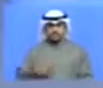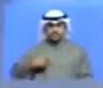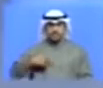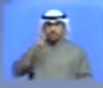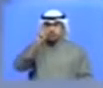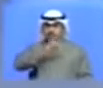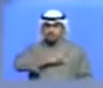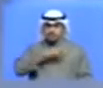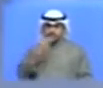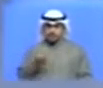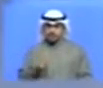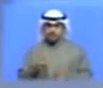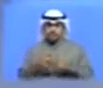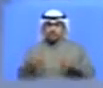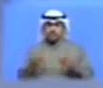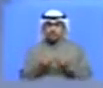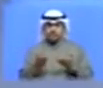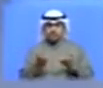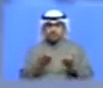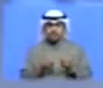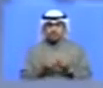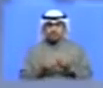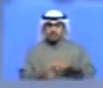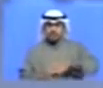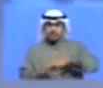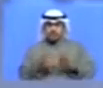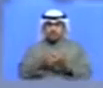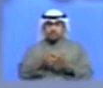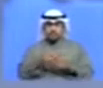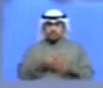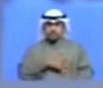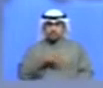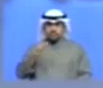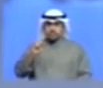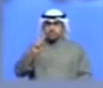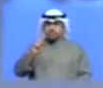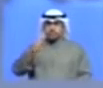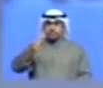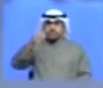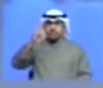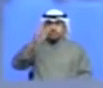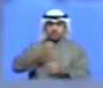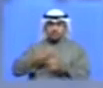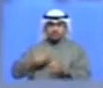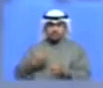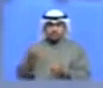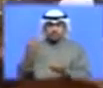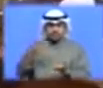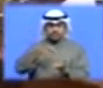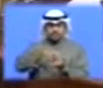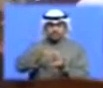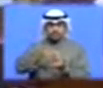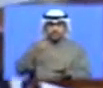بسم الله الرحمن الرحيم. استقبل حضرة صاحب السمو أمير البلاد الشيخ صباح الأحمد الجابر الصباح حفظه الله ورعاه بقصر السيف صباح